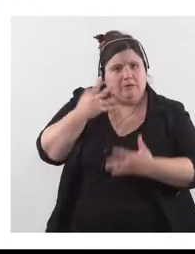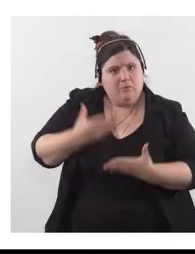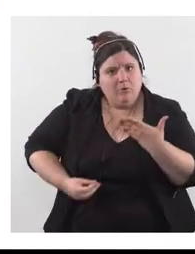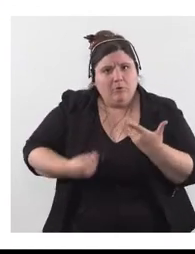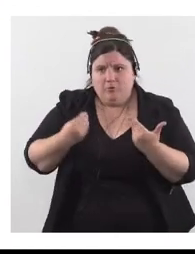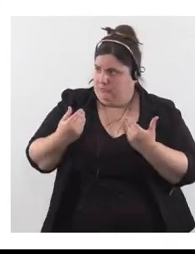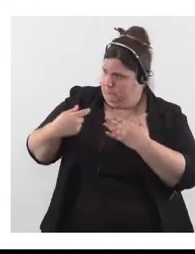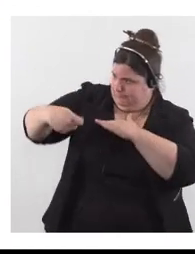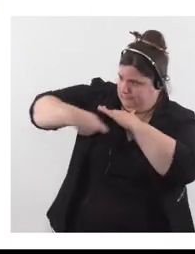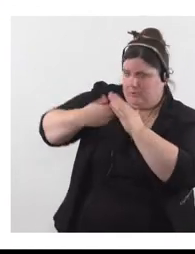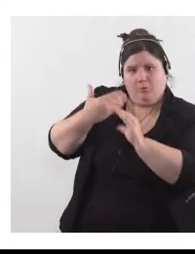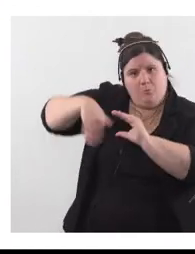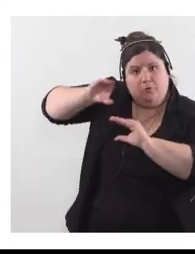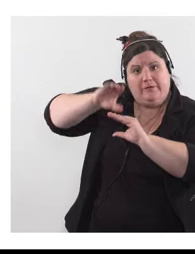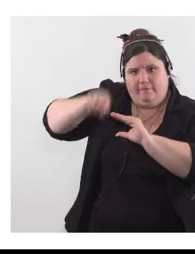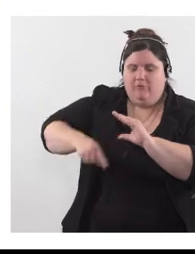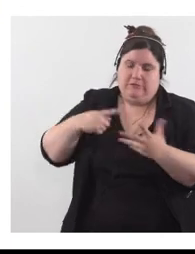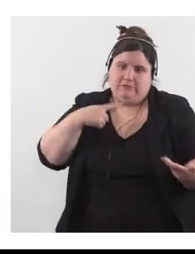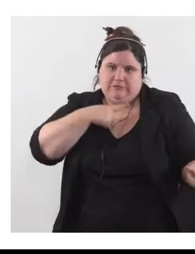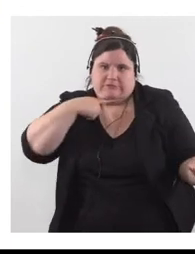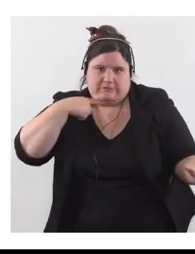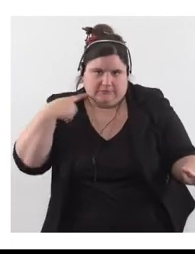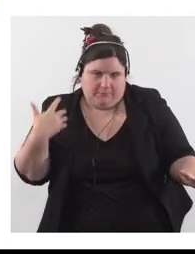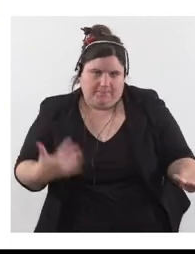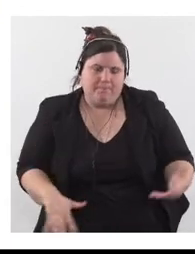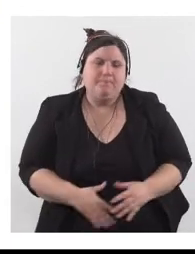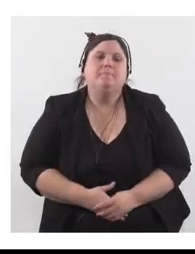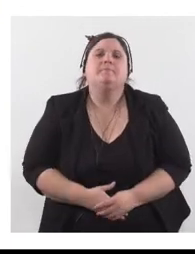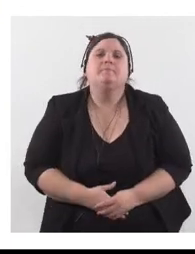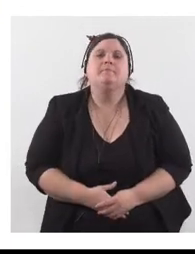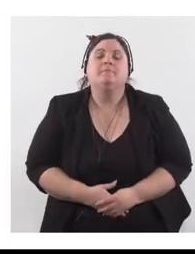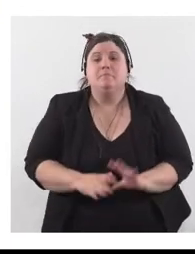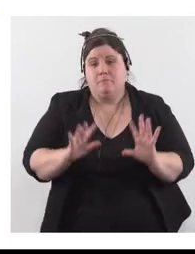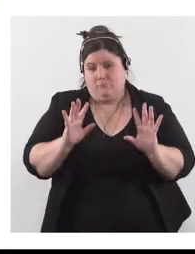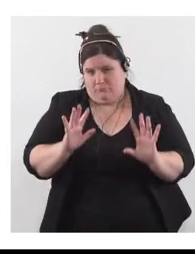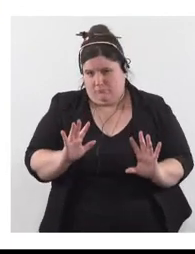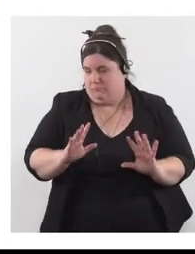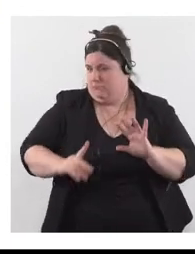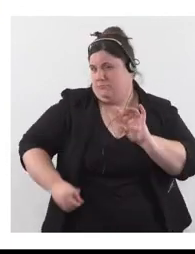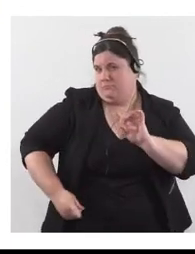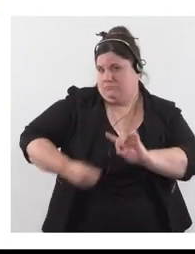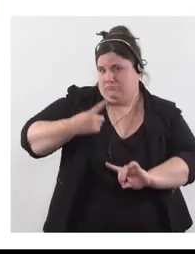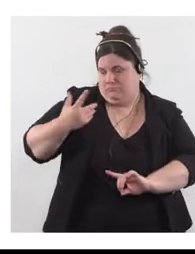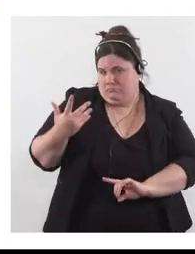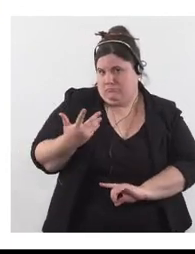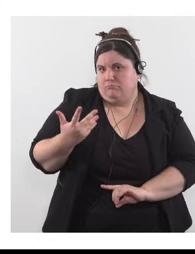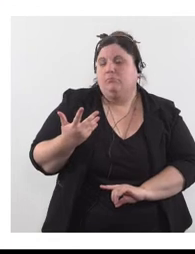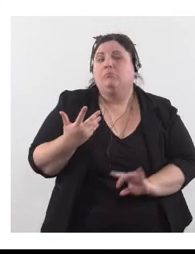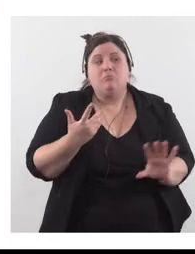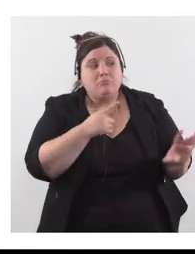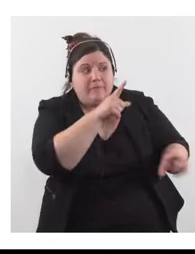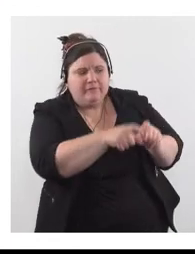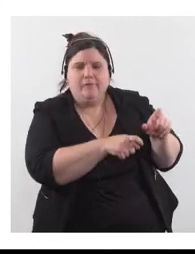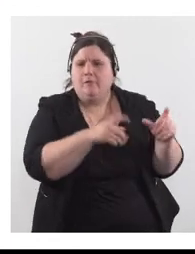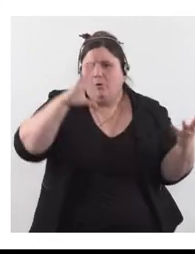de traitement. Et alors, un point qui est évidemment absolument fondamental, c'est la formation des avocats et des